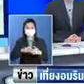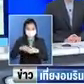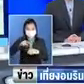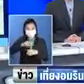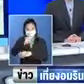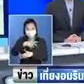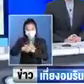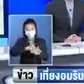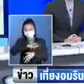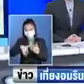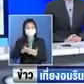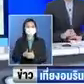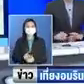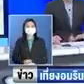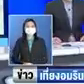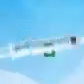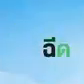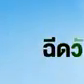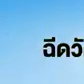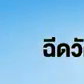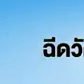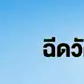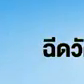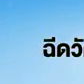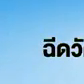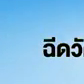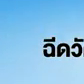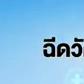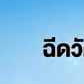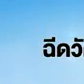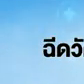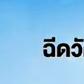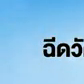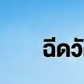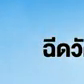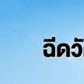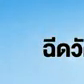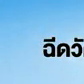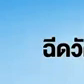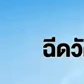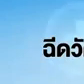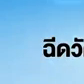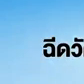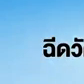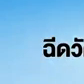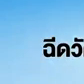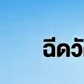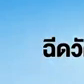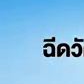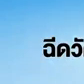หลอกขายทั้งหมดในโลกออนไลน์นะครับ ฉีดวัคซีนหยุดเชื้อเพื่อชาติอ